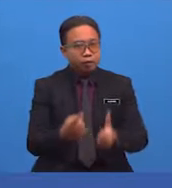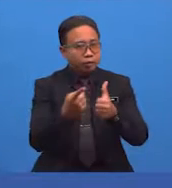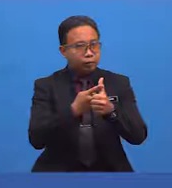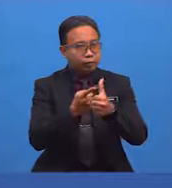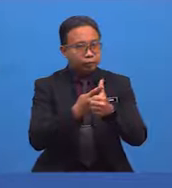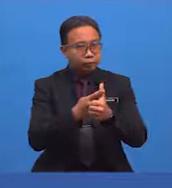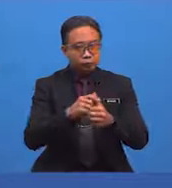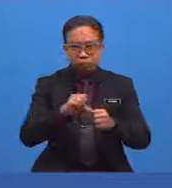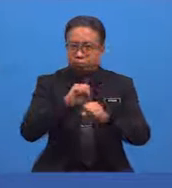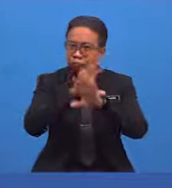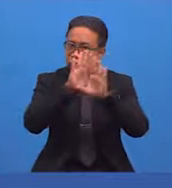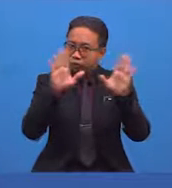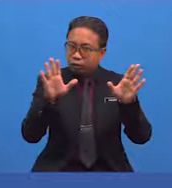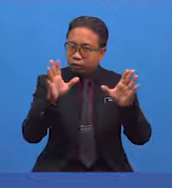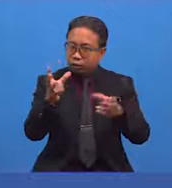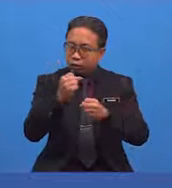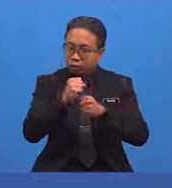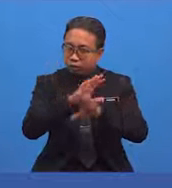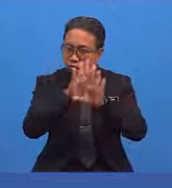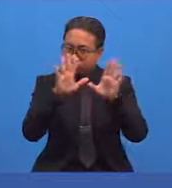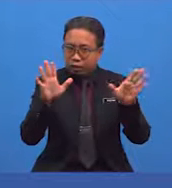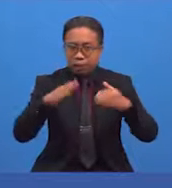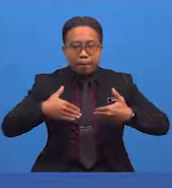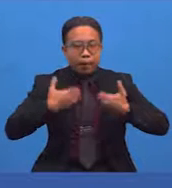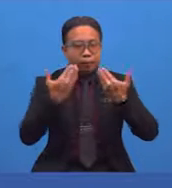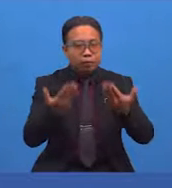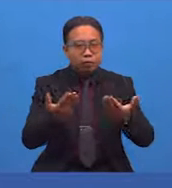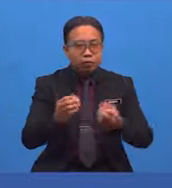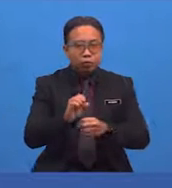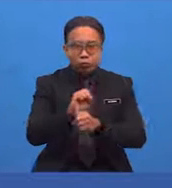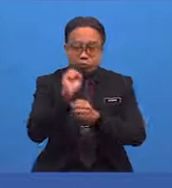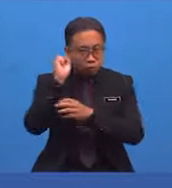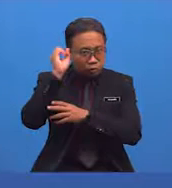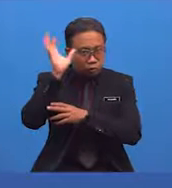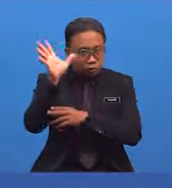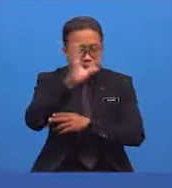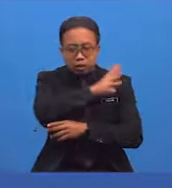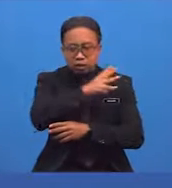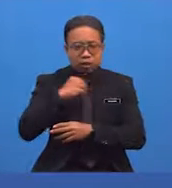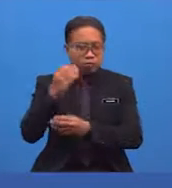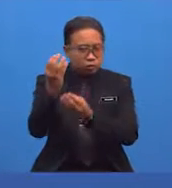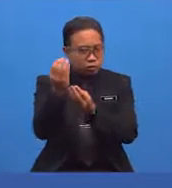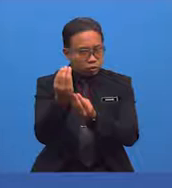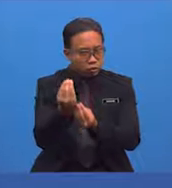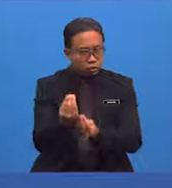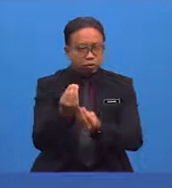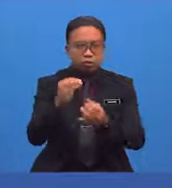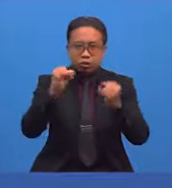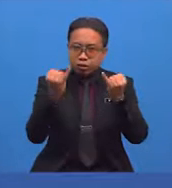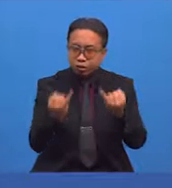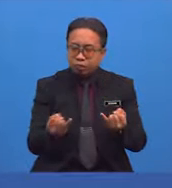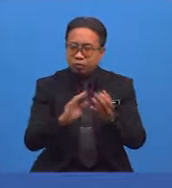Pertama, murid-murid perlu dapat menerangkan bagaimana pengembangan dan pengecutan jirim